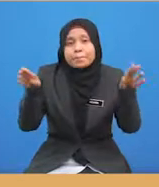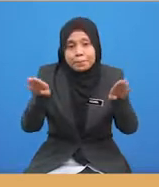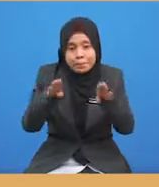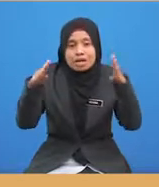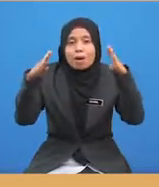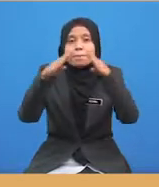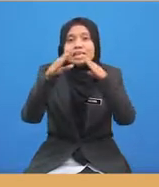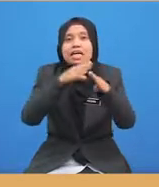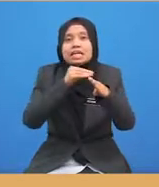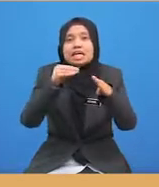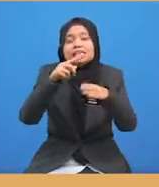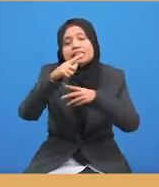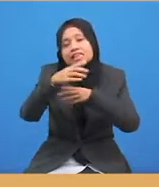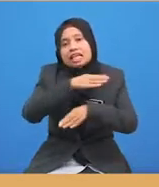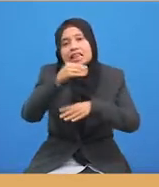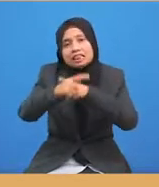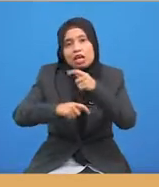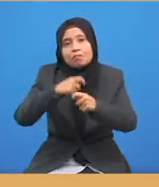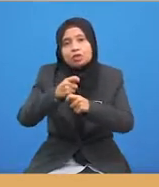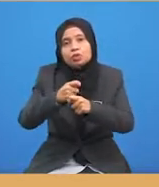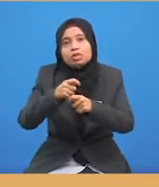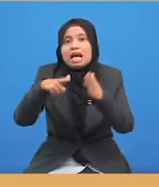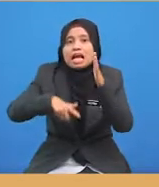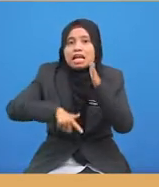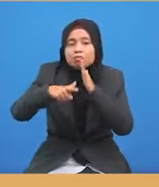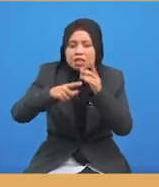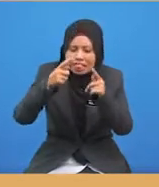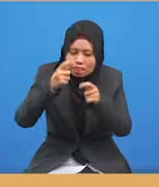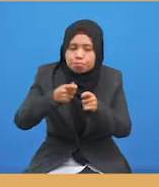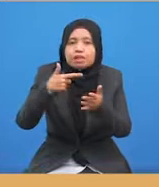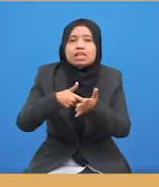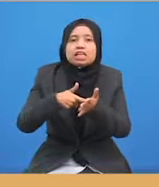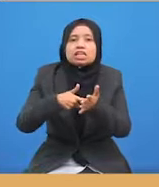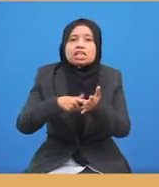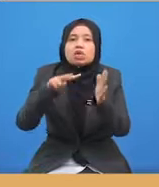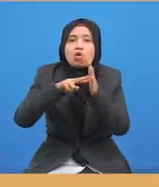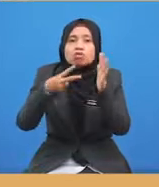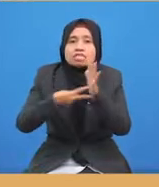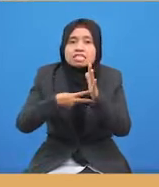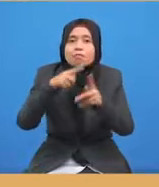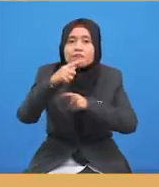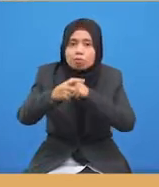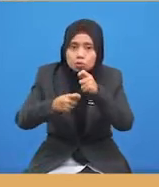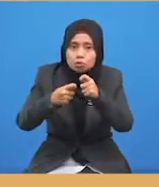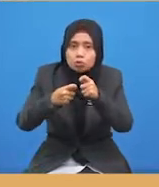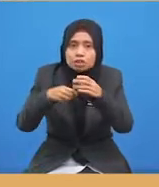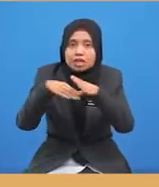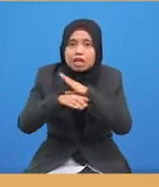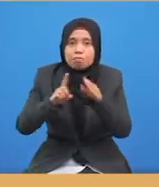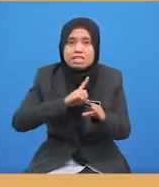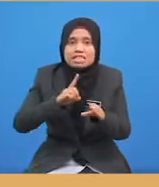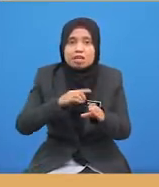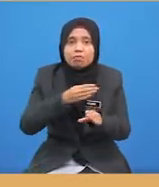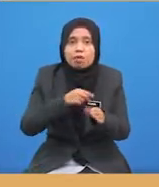perbandaran dan tamadun serta lebih menepati konsep tamadun dalam Islam dan